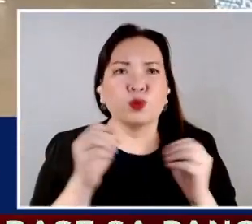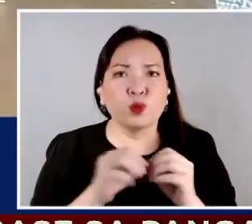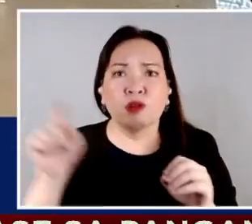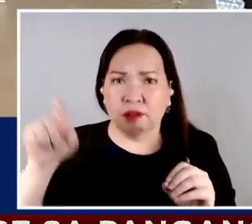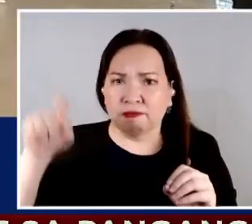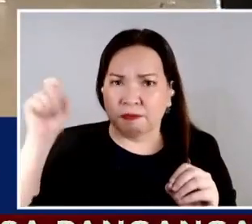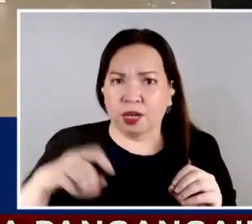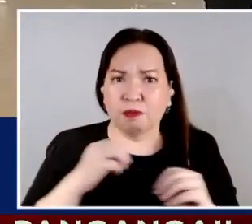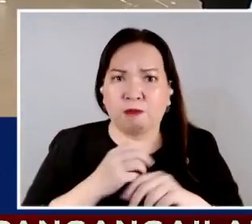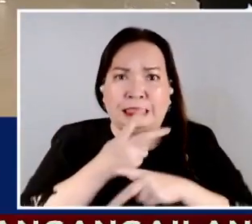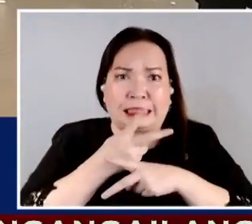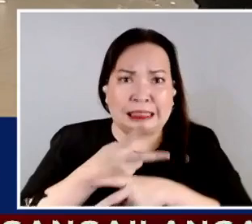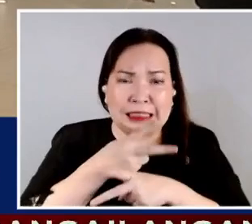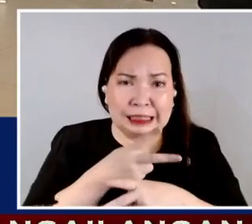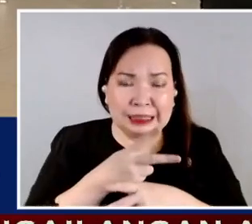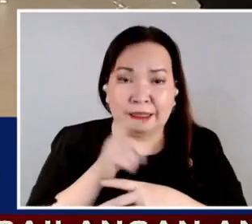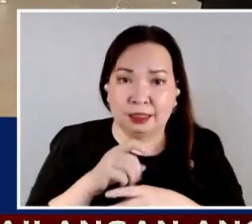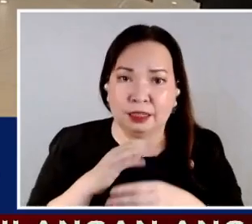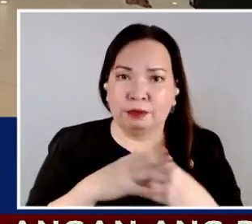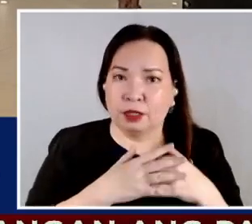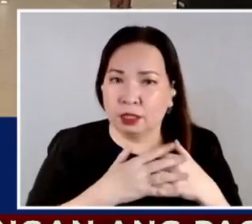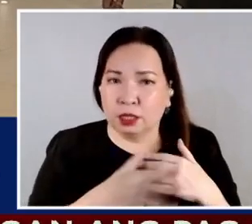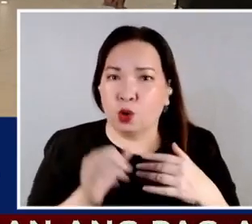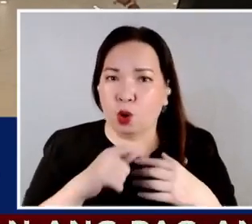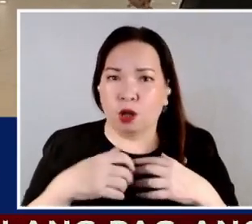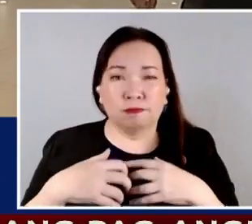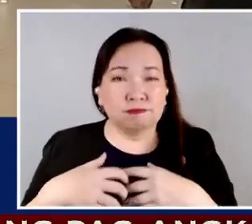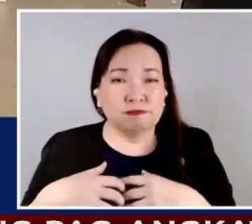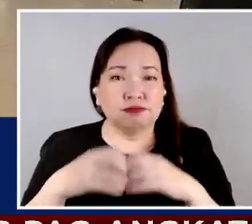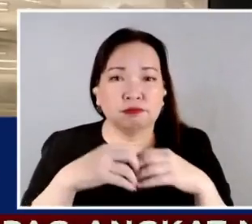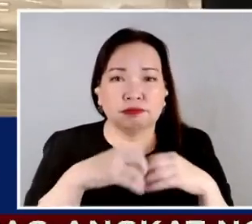pag-iingat para magtuloy-tuloy ang pagbangon